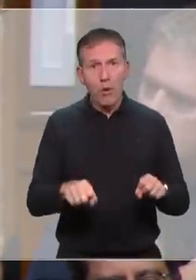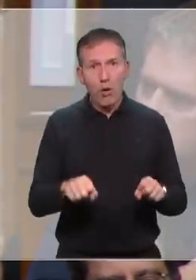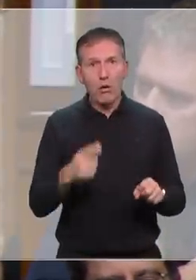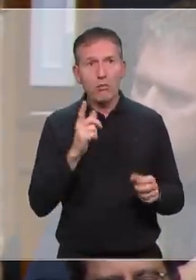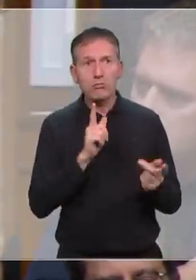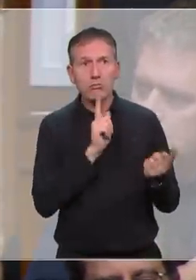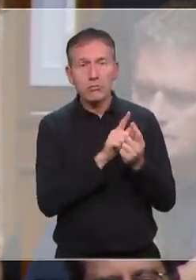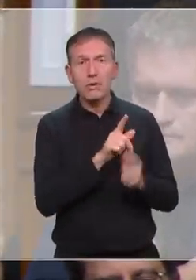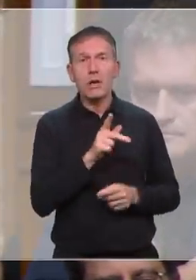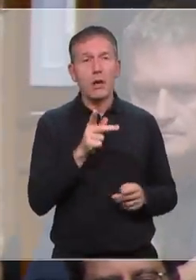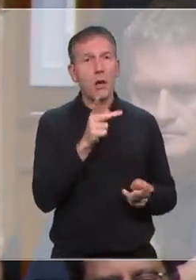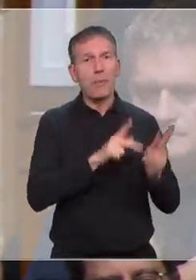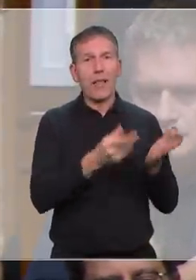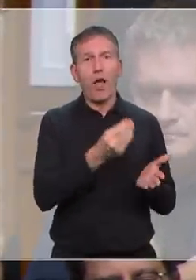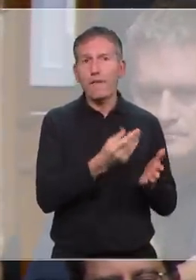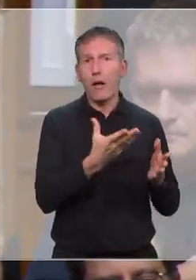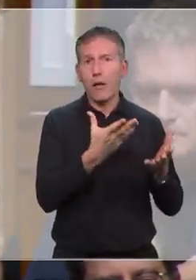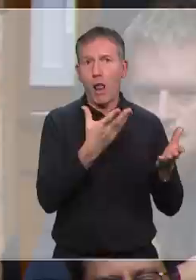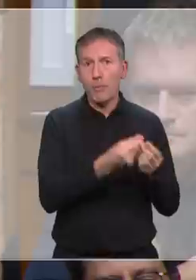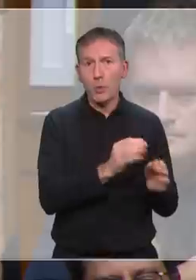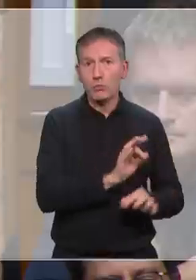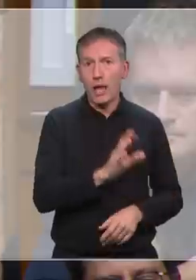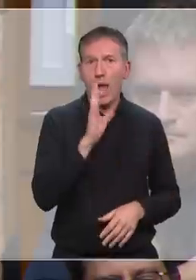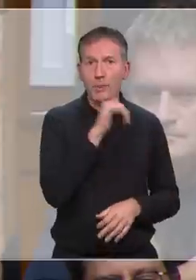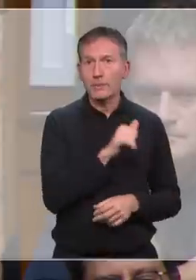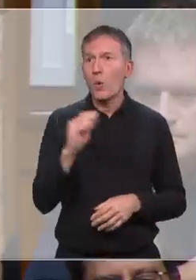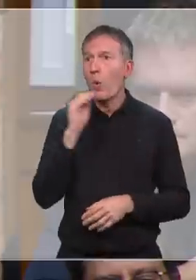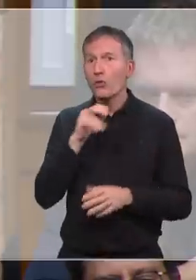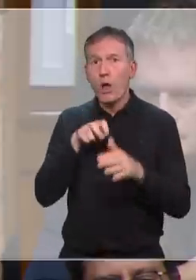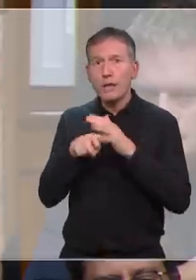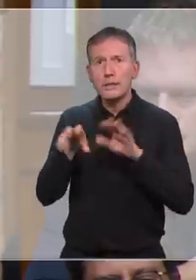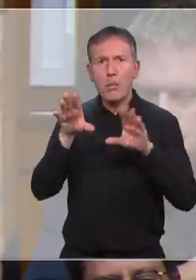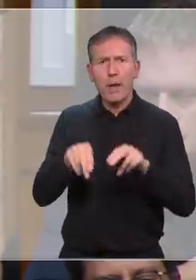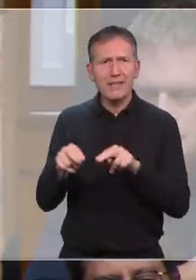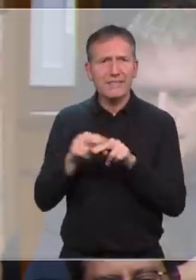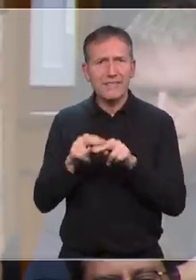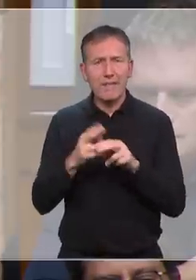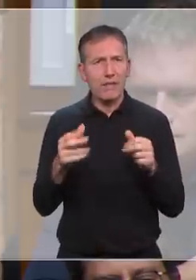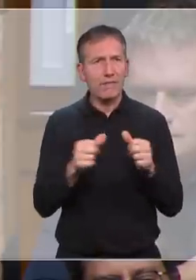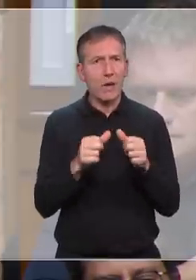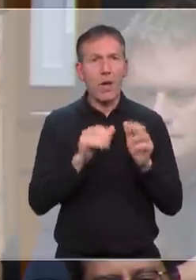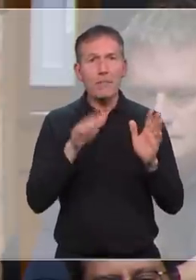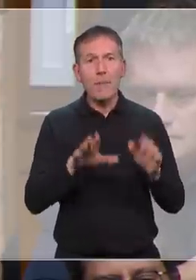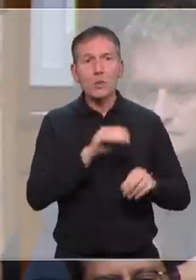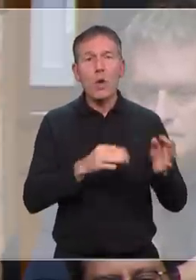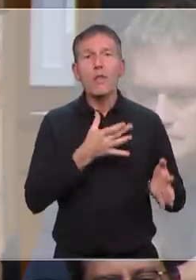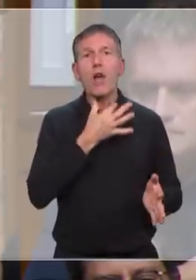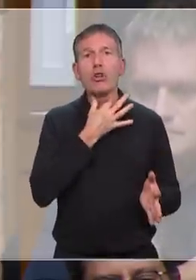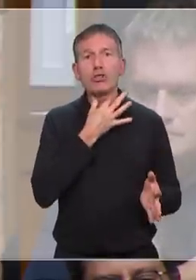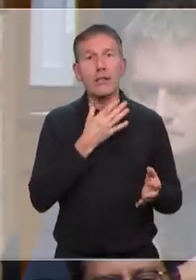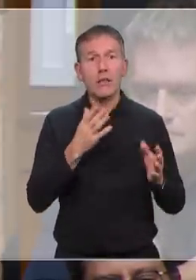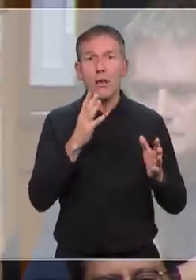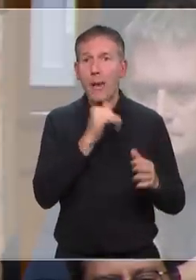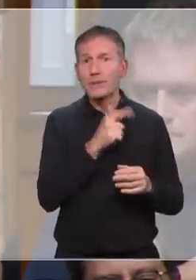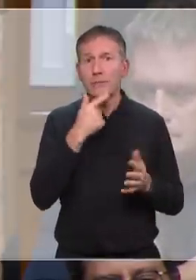un pédiatre, impossible, il n'y en a plus. S'il faut aller aux urgences, impossible, il n'y a plus de place. Maintenant, même pour soigner une angine, impossible, il n'y a plus